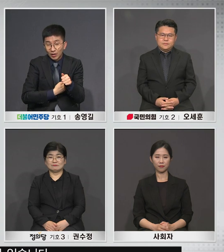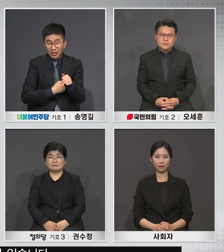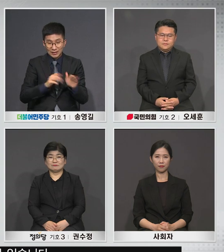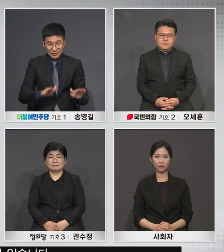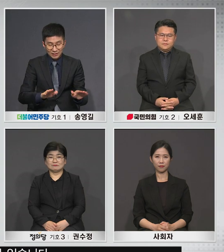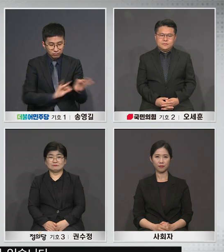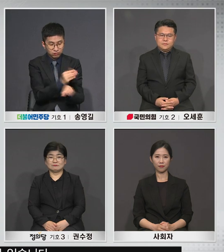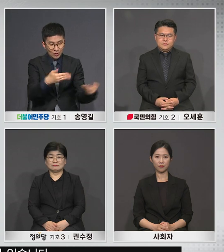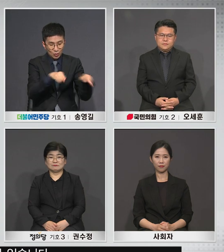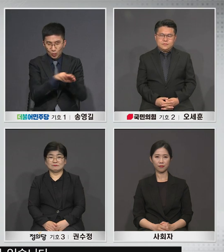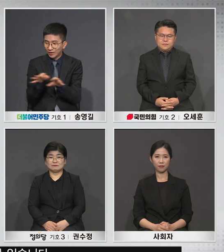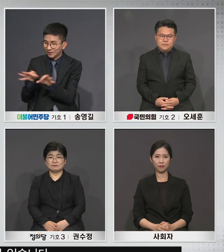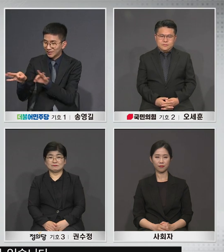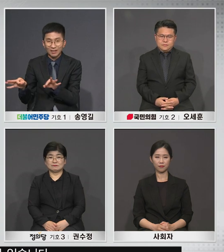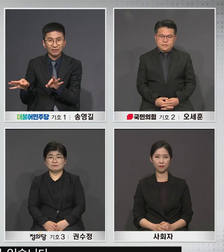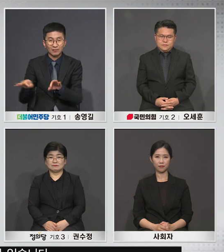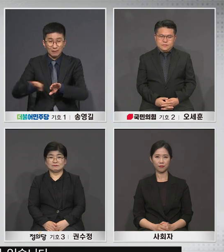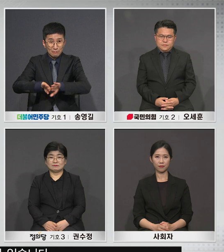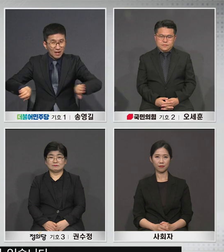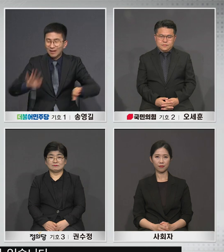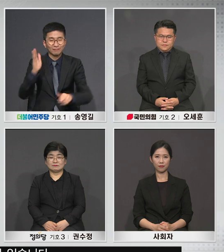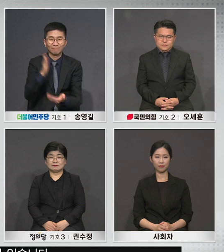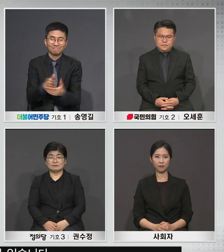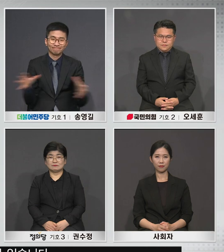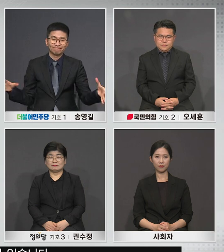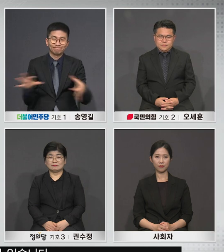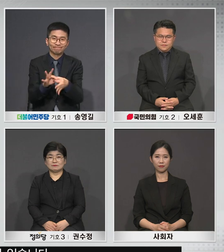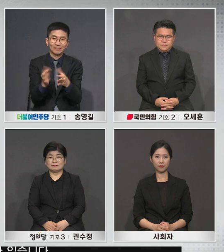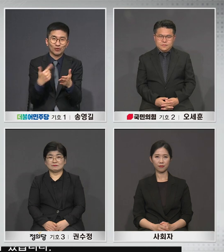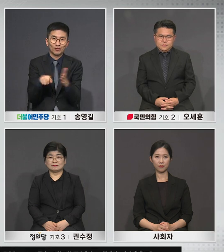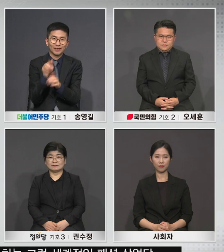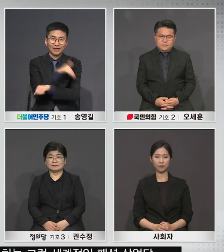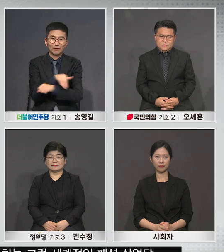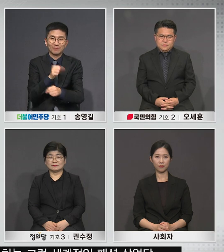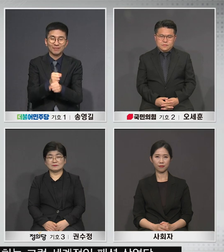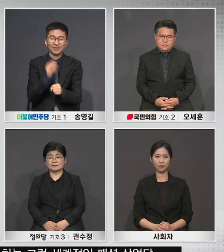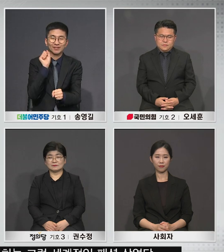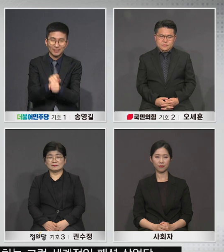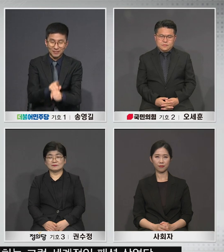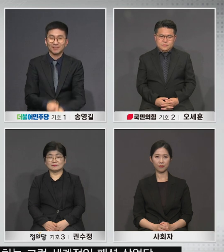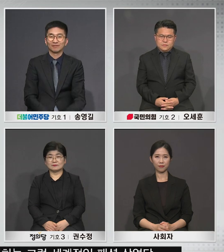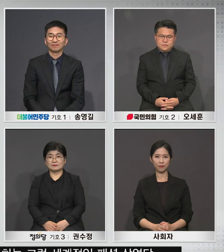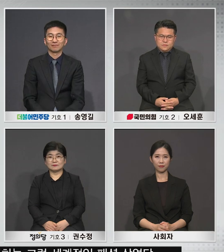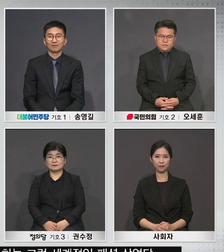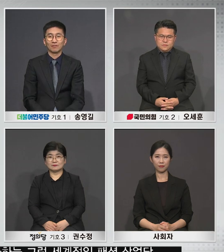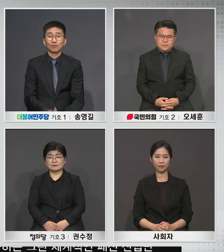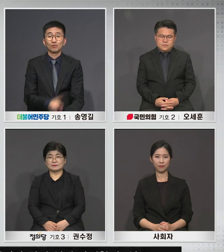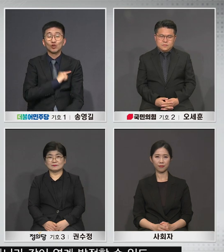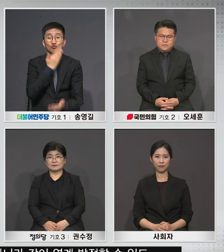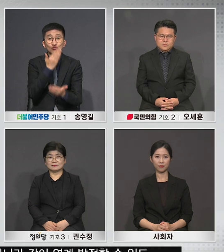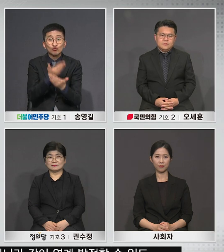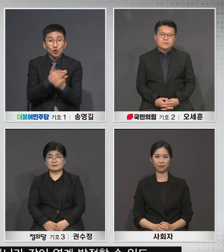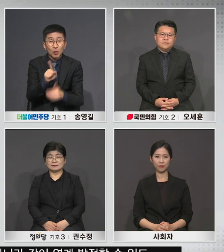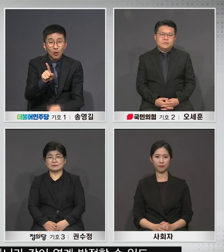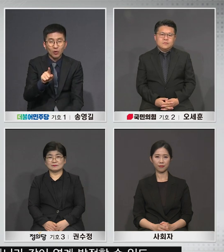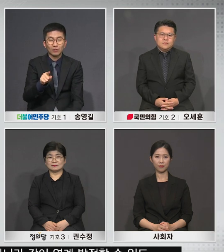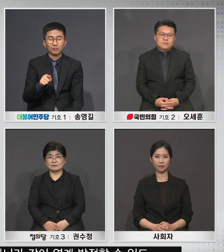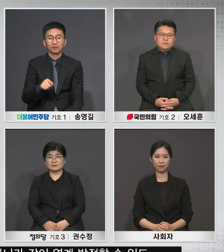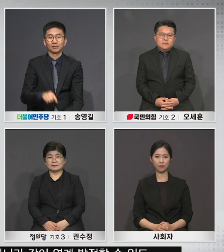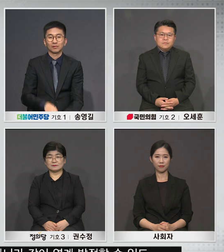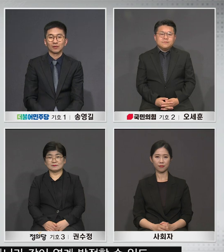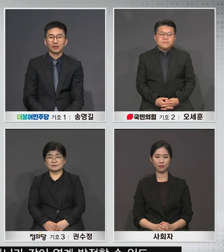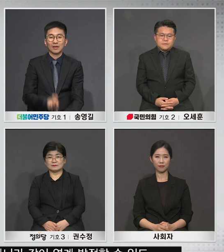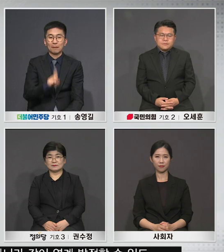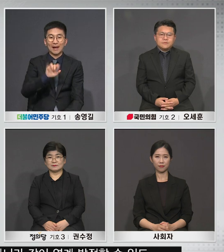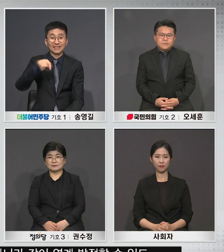같이 연계 발전할 수 있도록 계획을 세웠다는 말씀을 드리겠습니다. 가장 중요한 것은 마이스 산업인데 미팅, 인센티브 트래블,